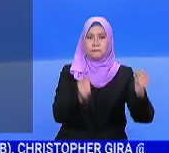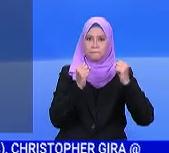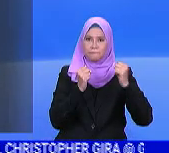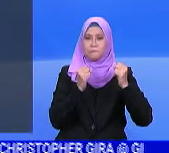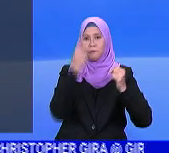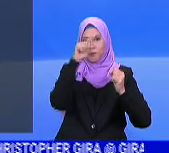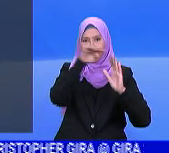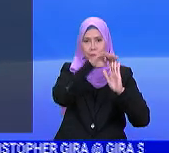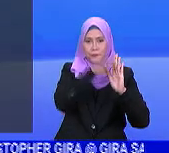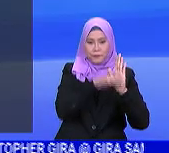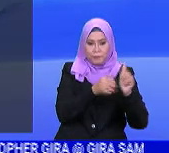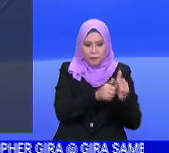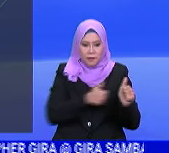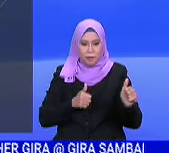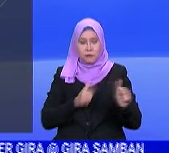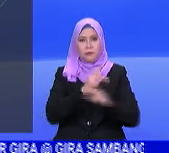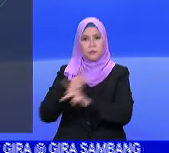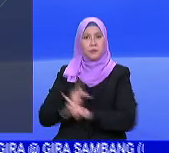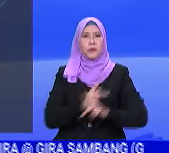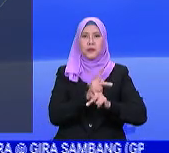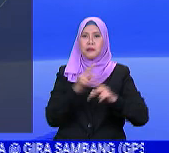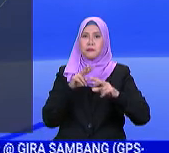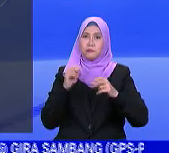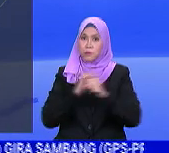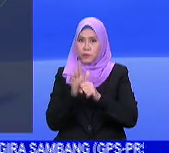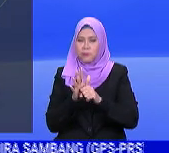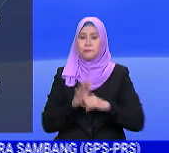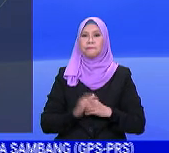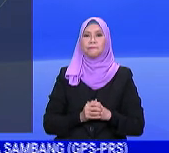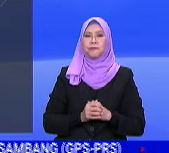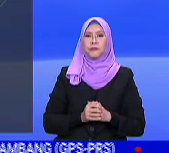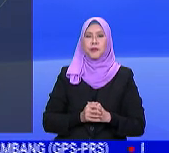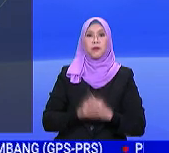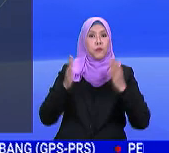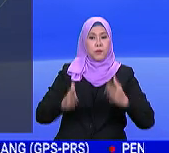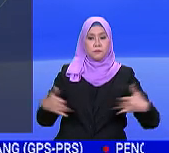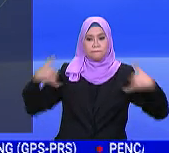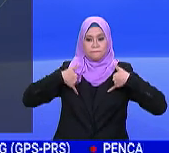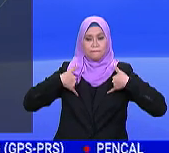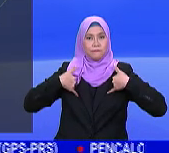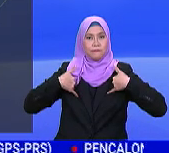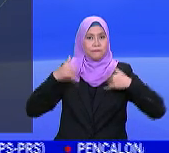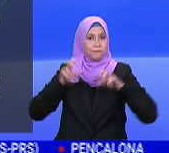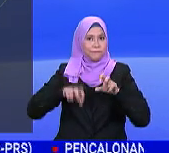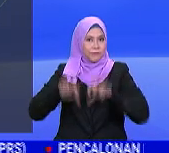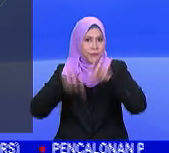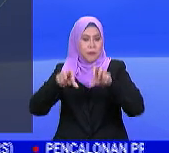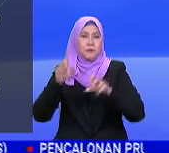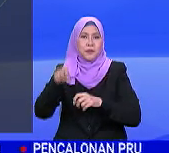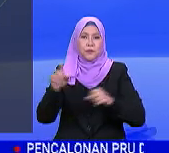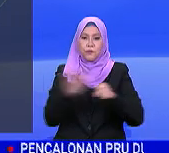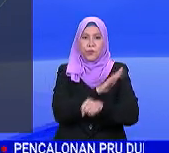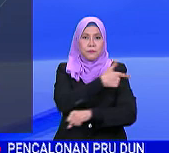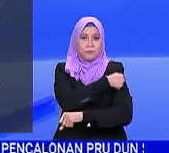kepada langkah-langkah pencegahan dan kawalan sedia ada adalah seperti berikut. Pengembara mestilah telah lengkap divaksinasi.